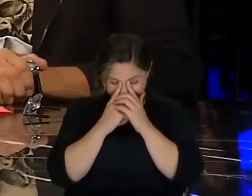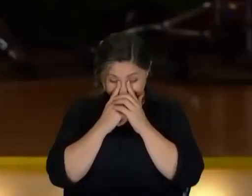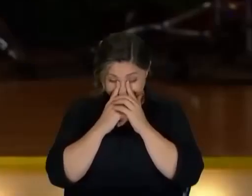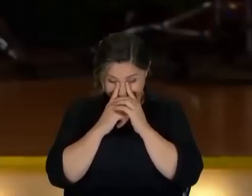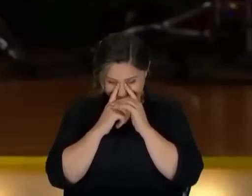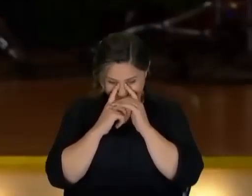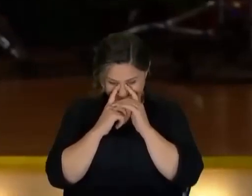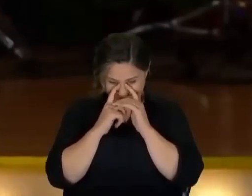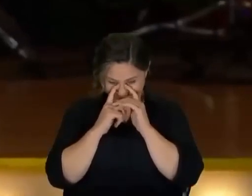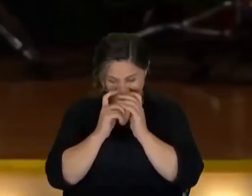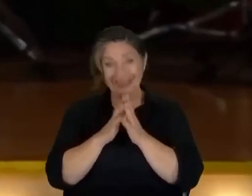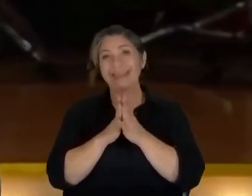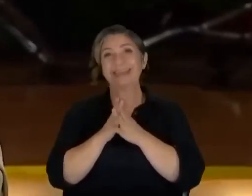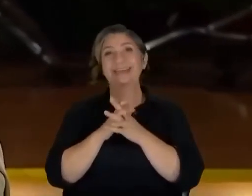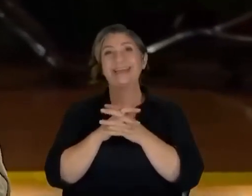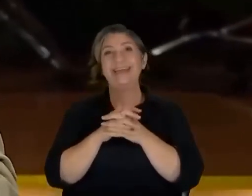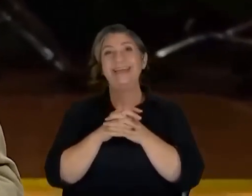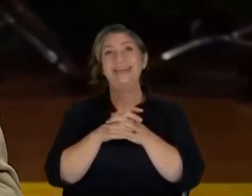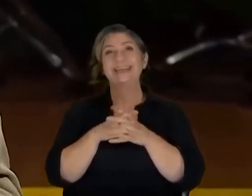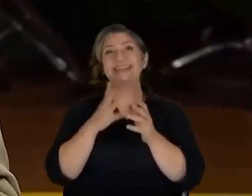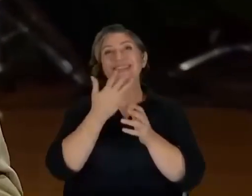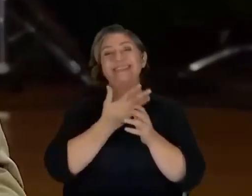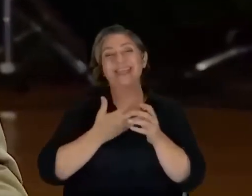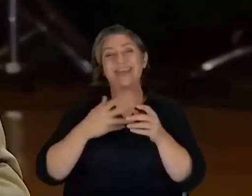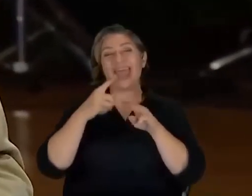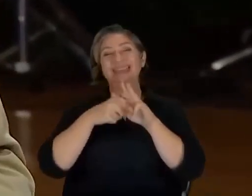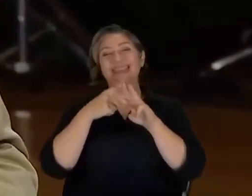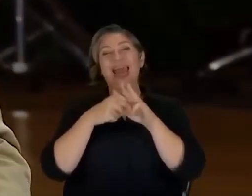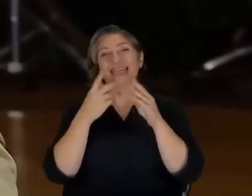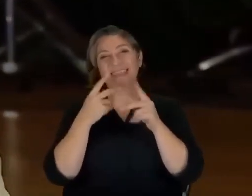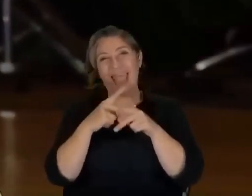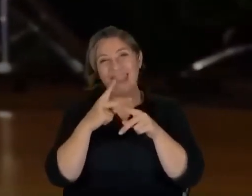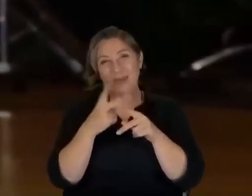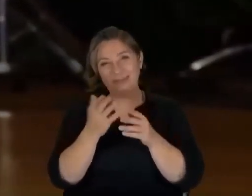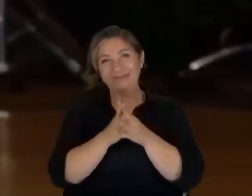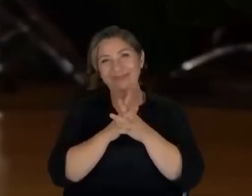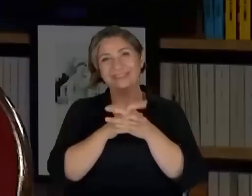Mektup, e-mail, mektup, her şey. Sevgili Esra Zeynep.